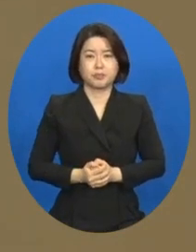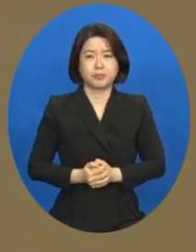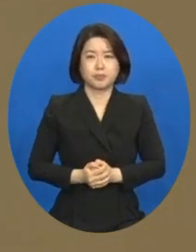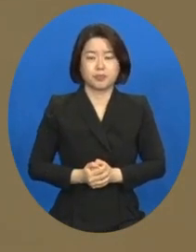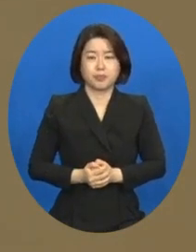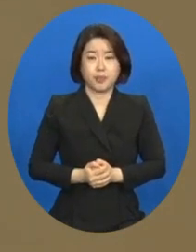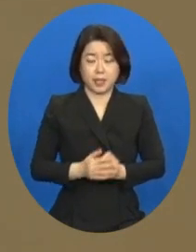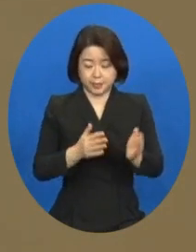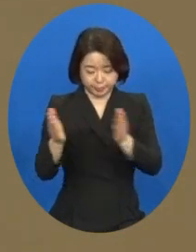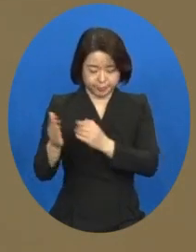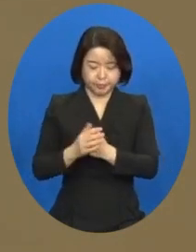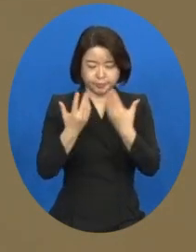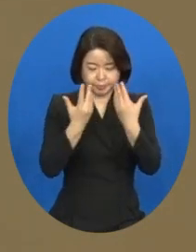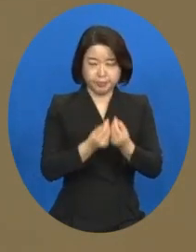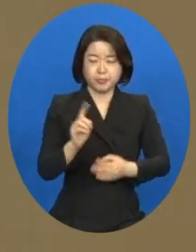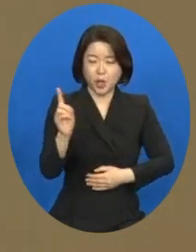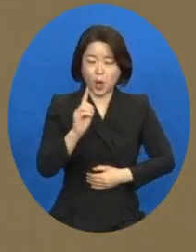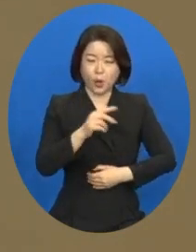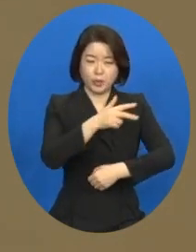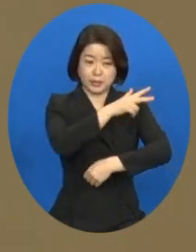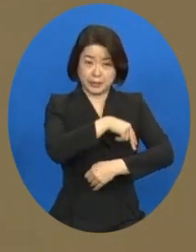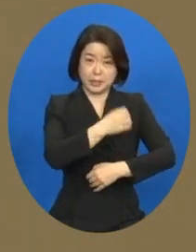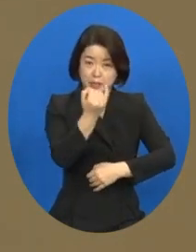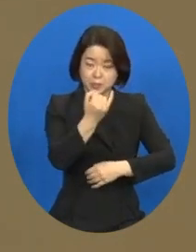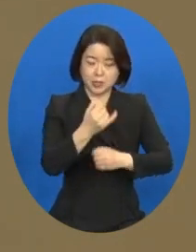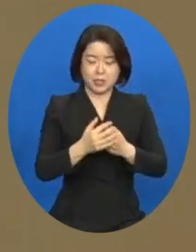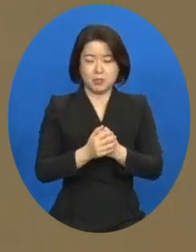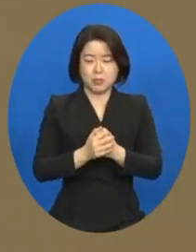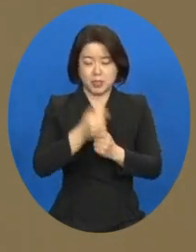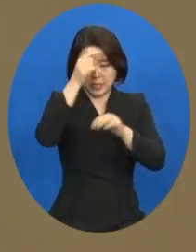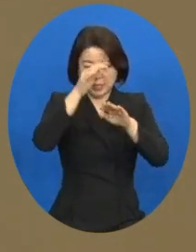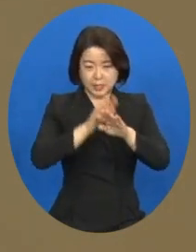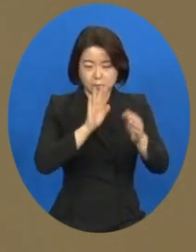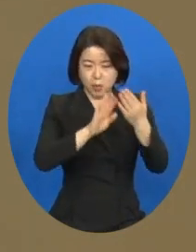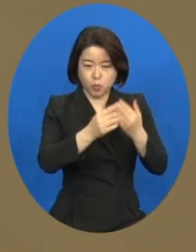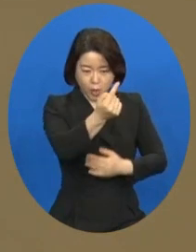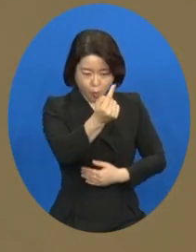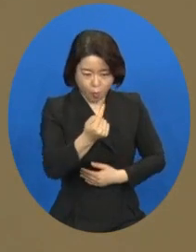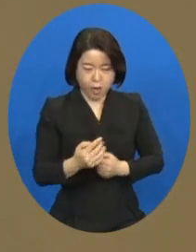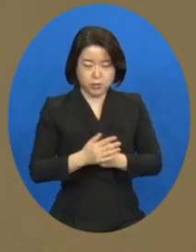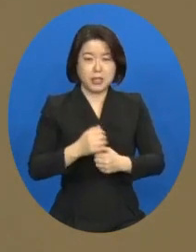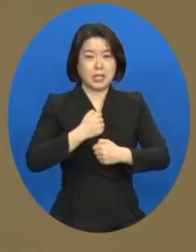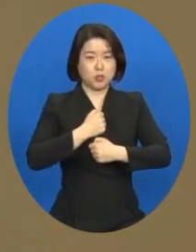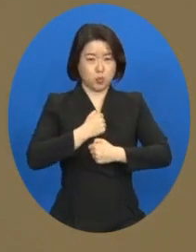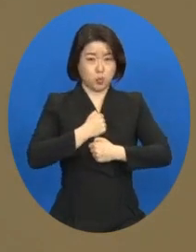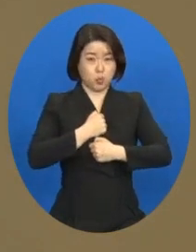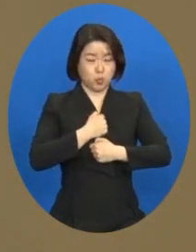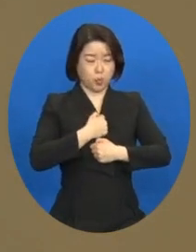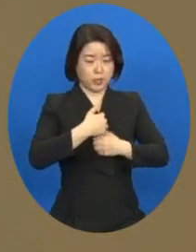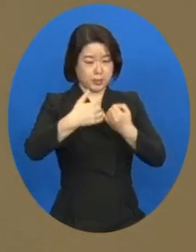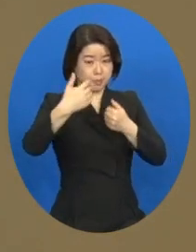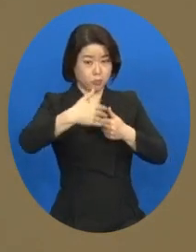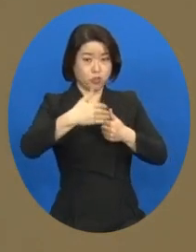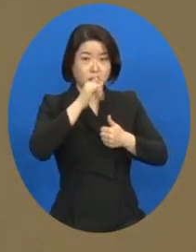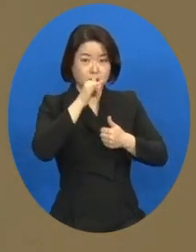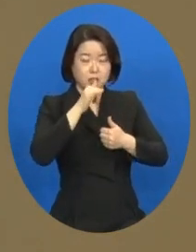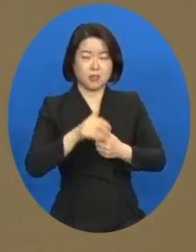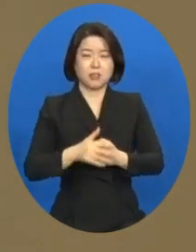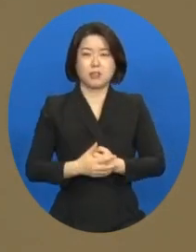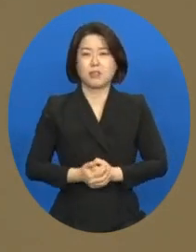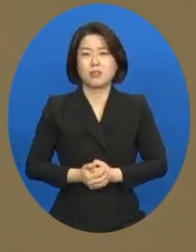어느 집사님이 예배 후에 나오셔서 아주 조심스럽게 부탁을 하나 하시더라고요.